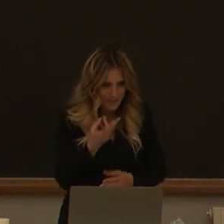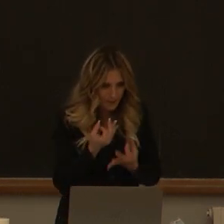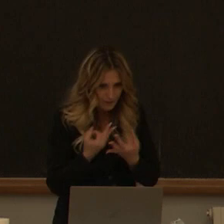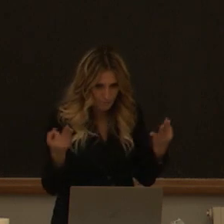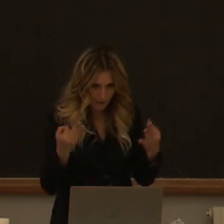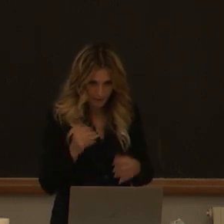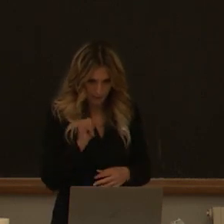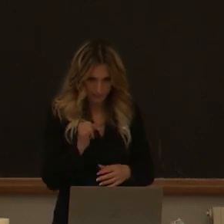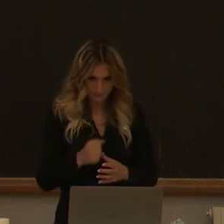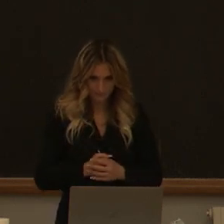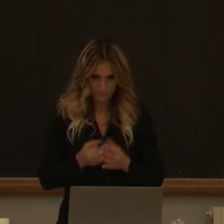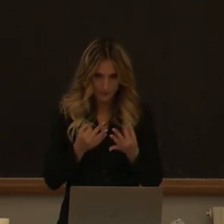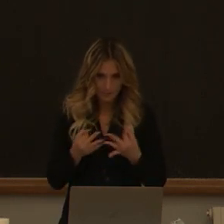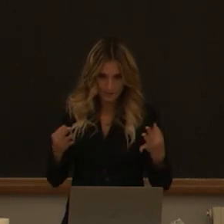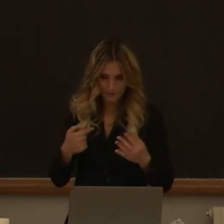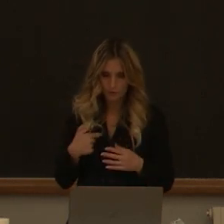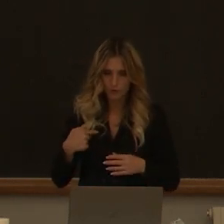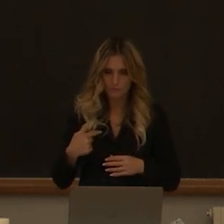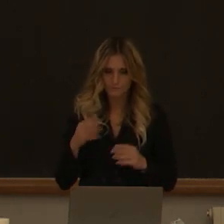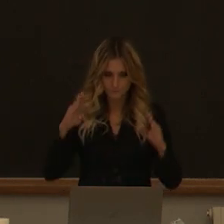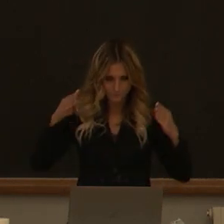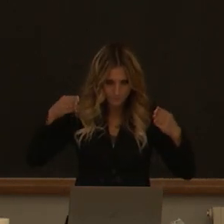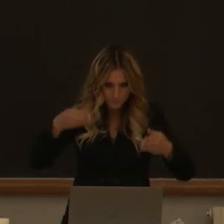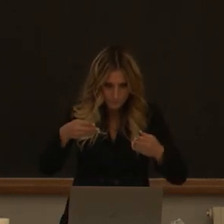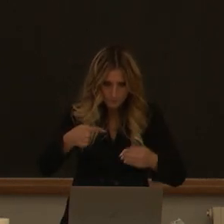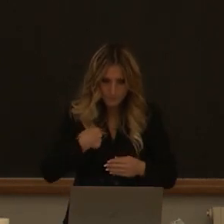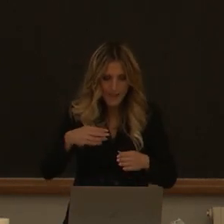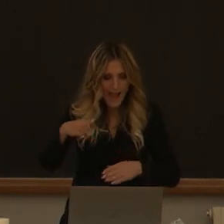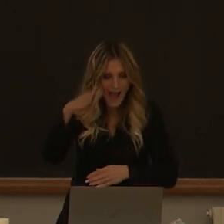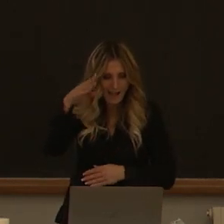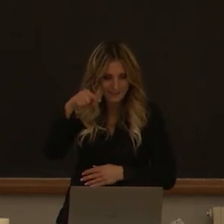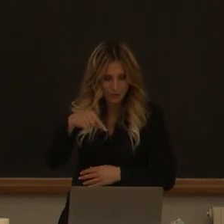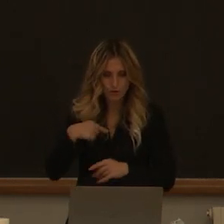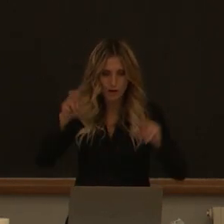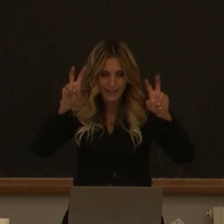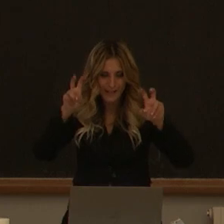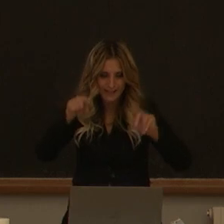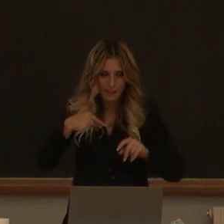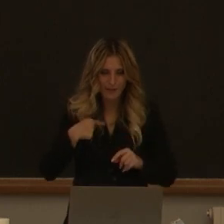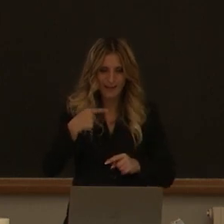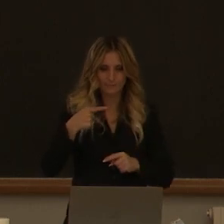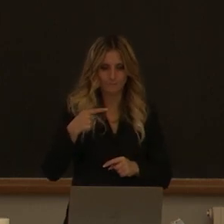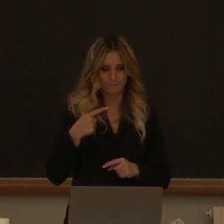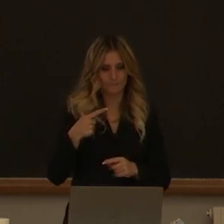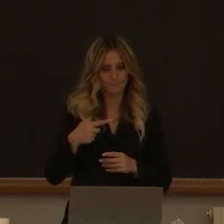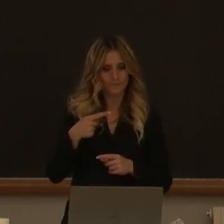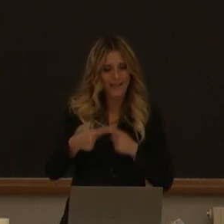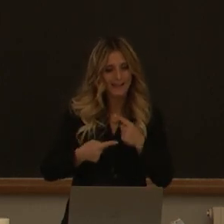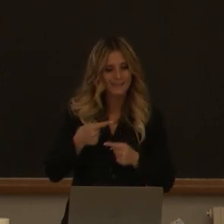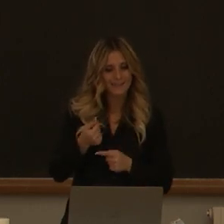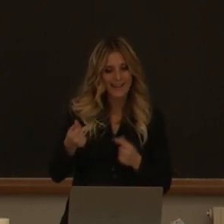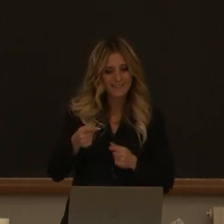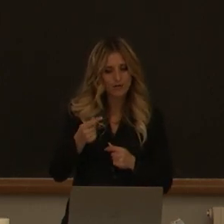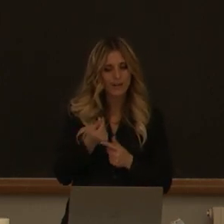Quindi, perfetto. Quindi concentrerò la mia attenzione sul tema della transizione ecologica rispetto al